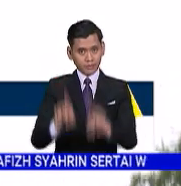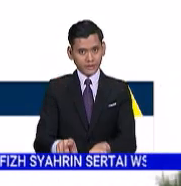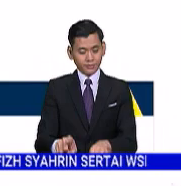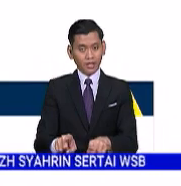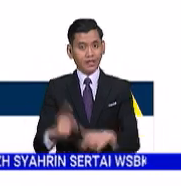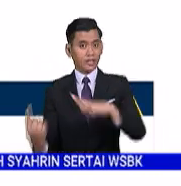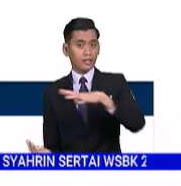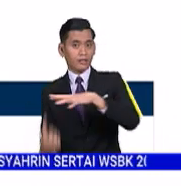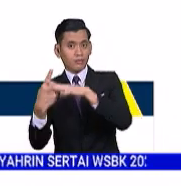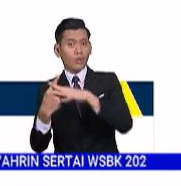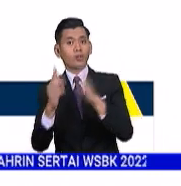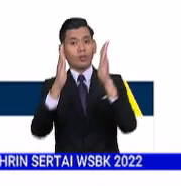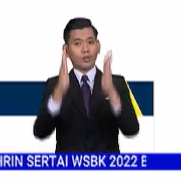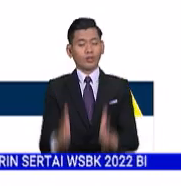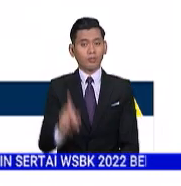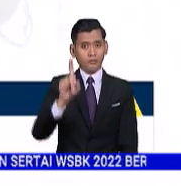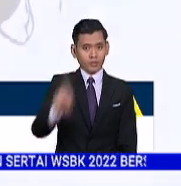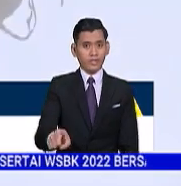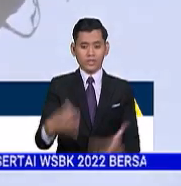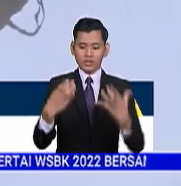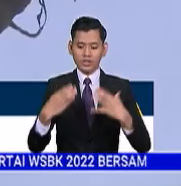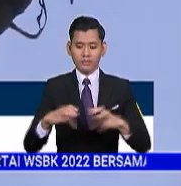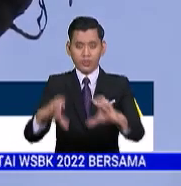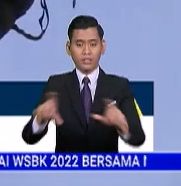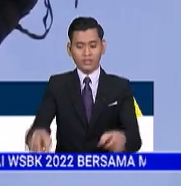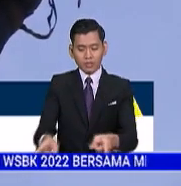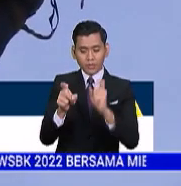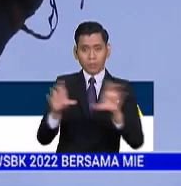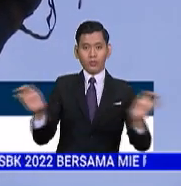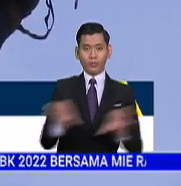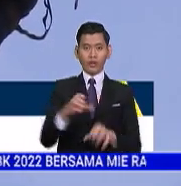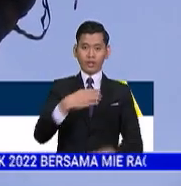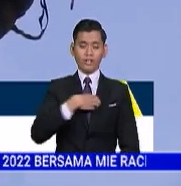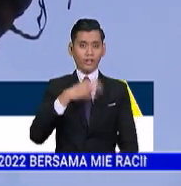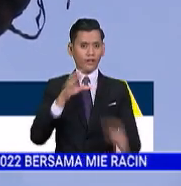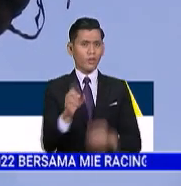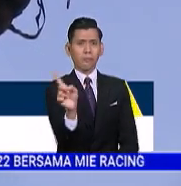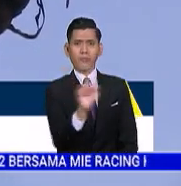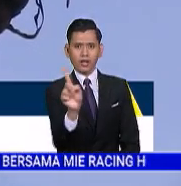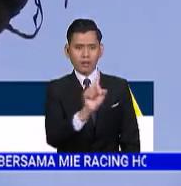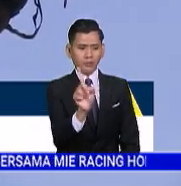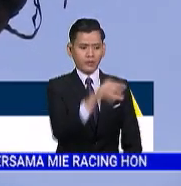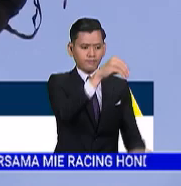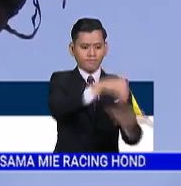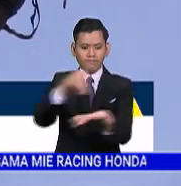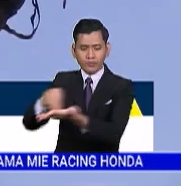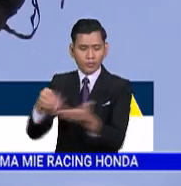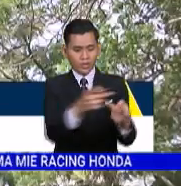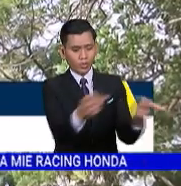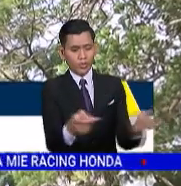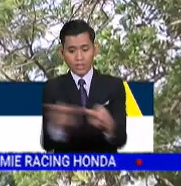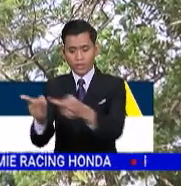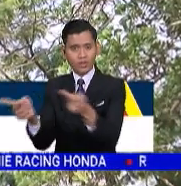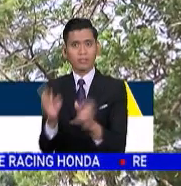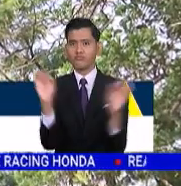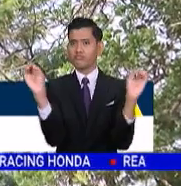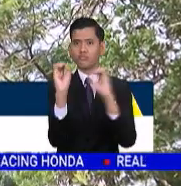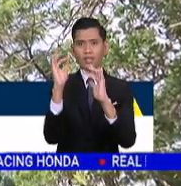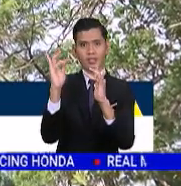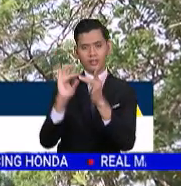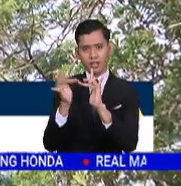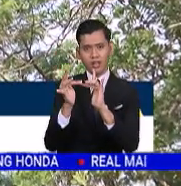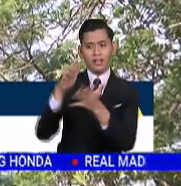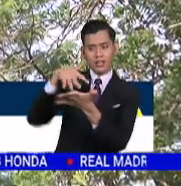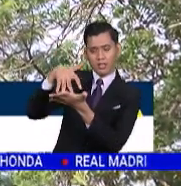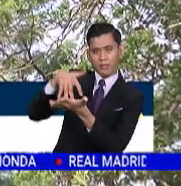Orang ramai disaran segera membuat aduan sekiranya terdapat mana-mana kawasan yang mencatatkan capaian internet yang lemah